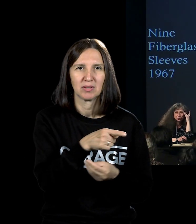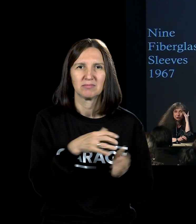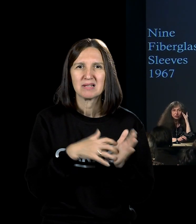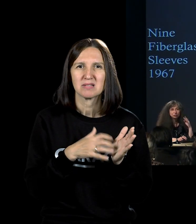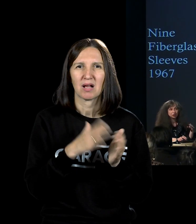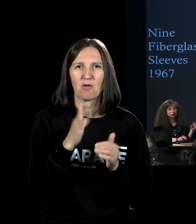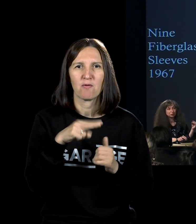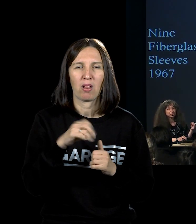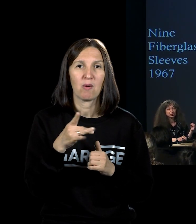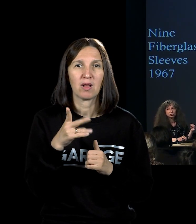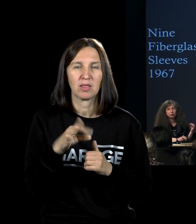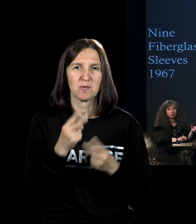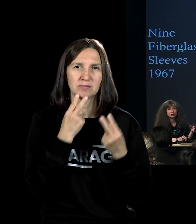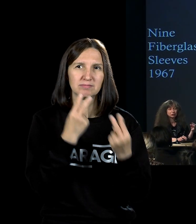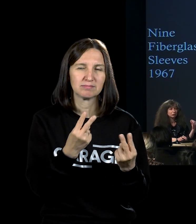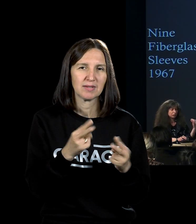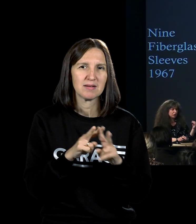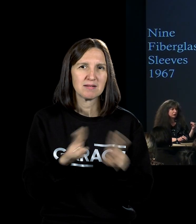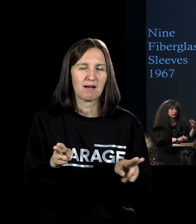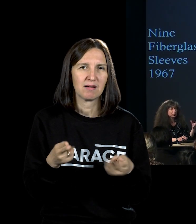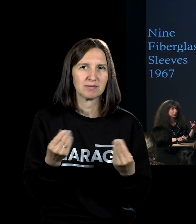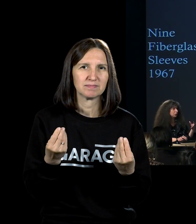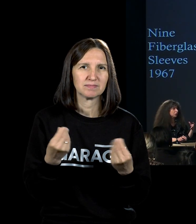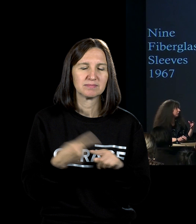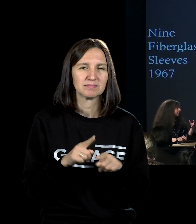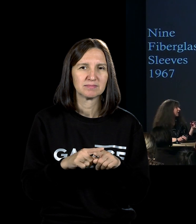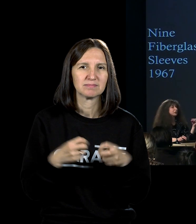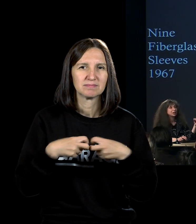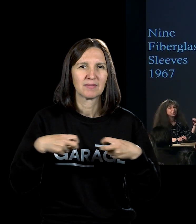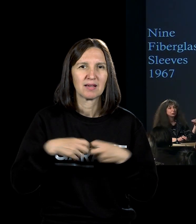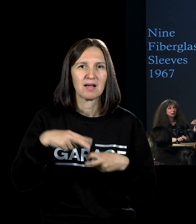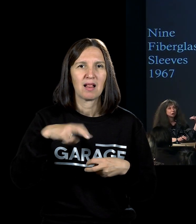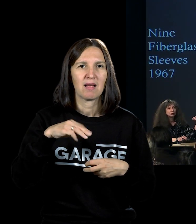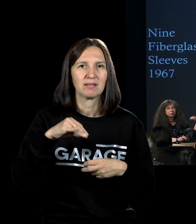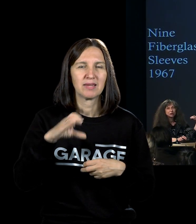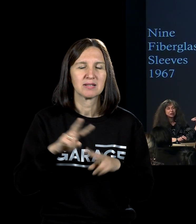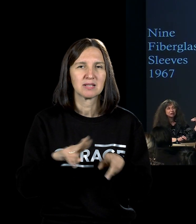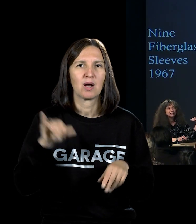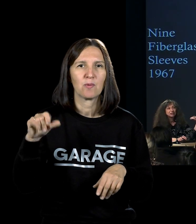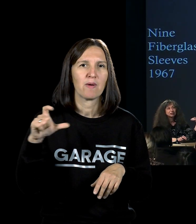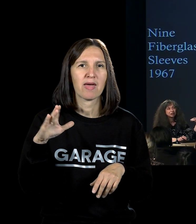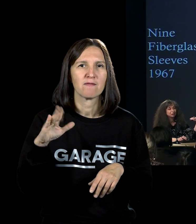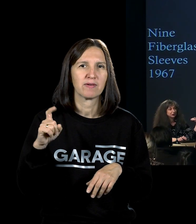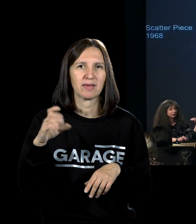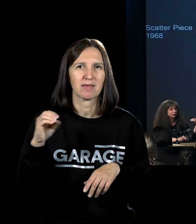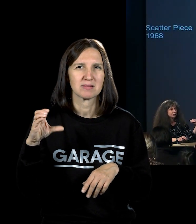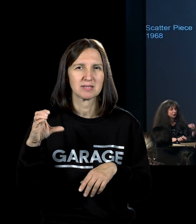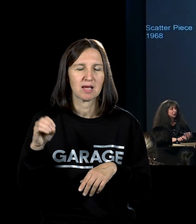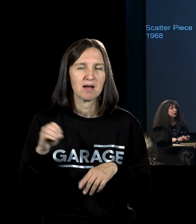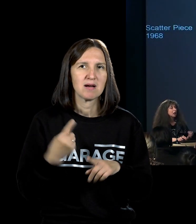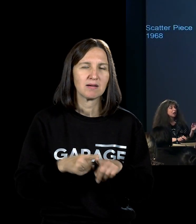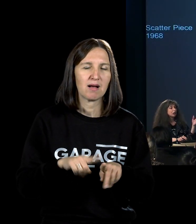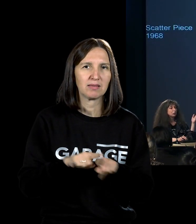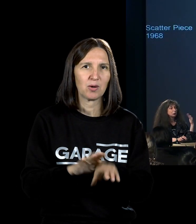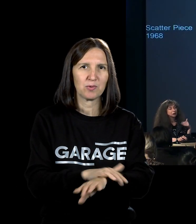примерно так же, как выглядят эти материалы, как выглядит латекс у Эвы Хесса, то есть как что-то предельно телесное,